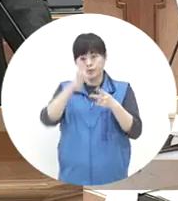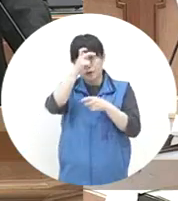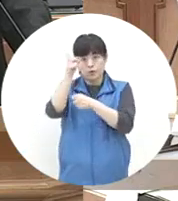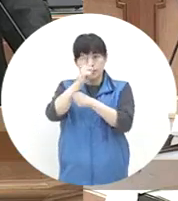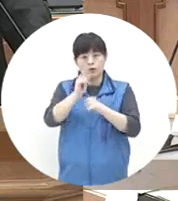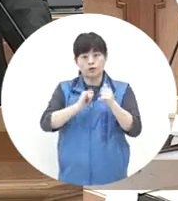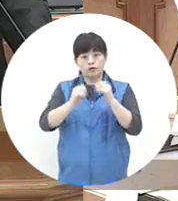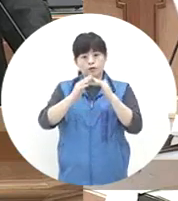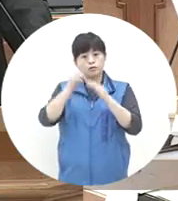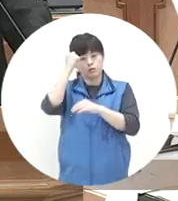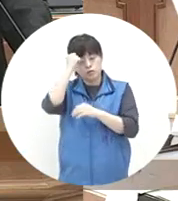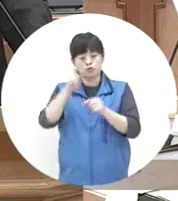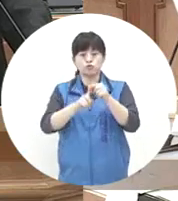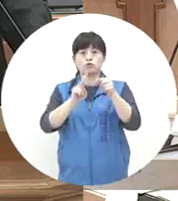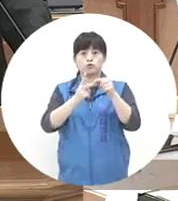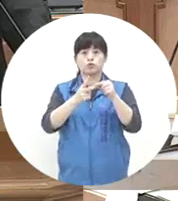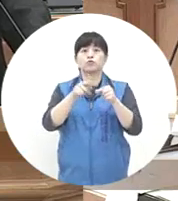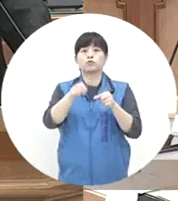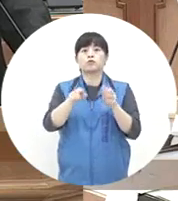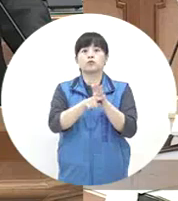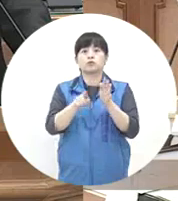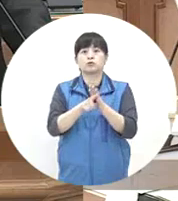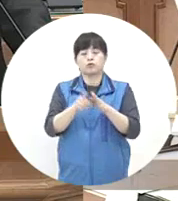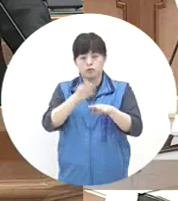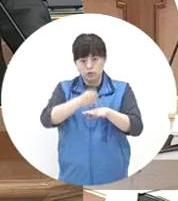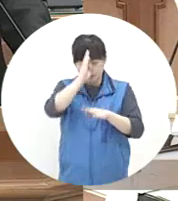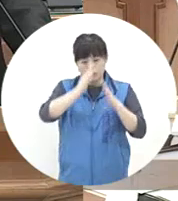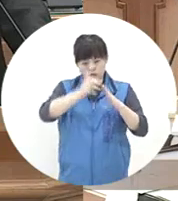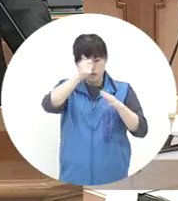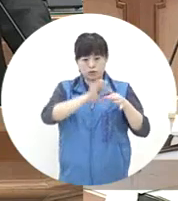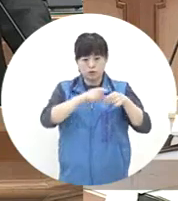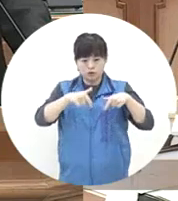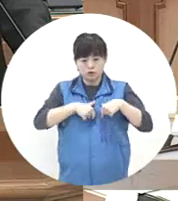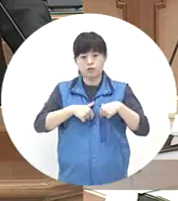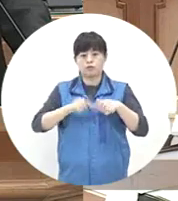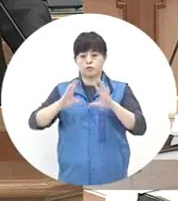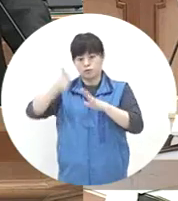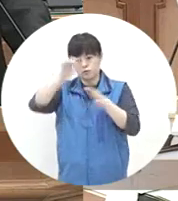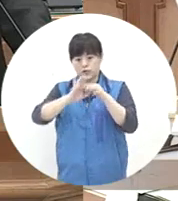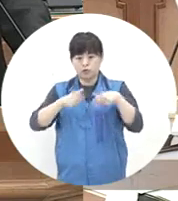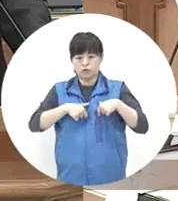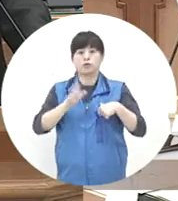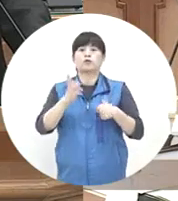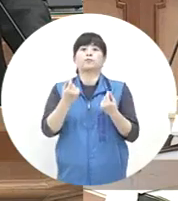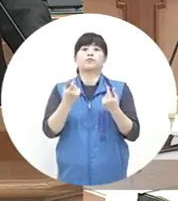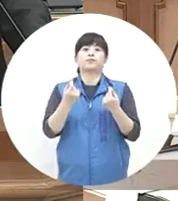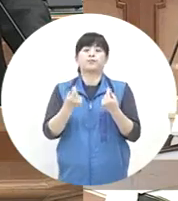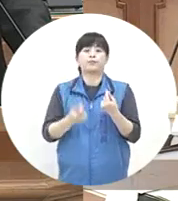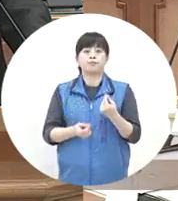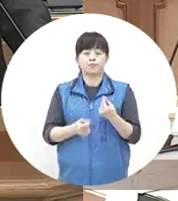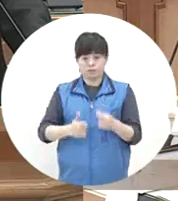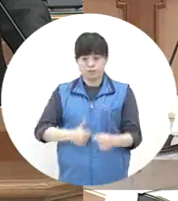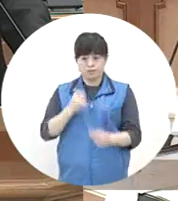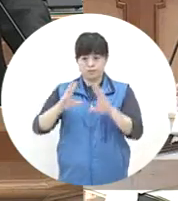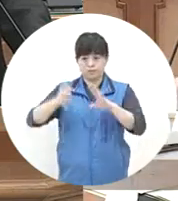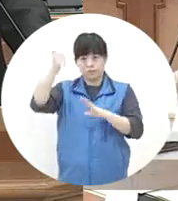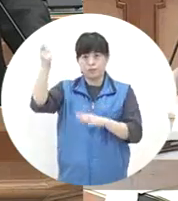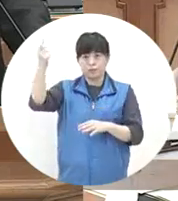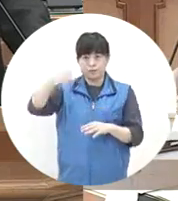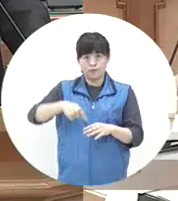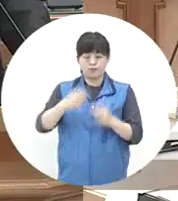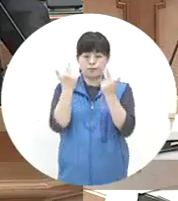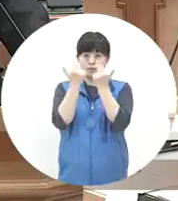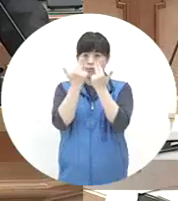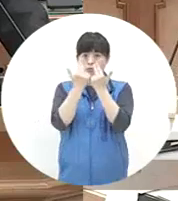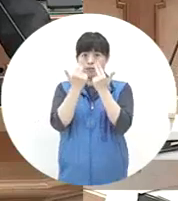宅在我们中和哈，也很感谢市长，也很关心，总统也很关心。事实上呢，总统到这个新北